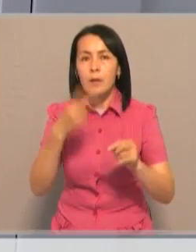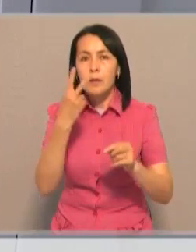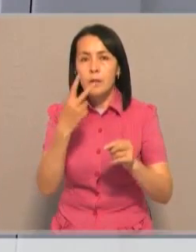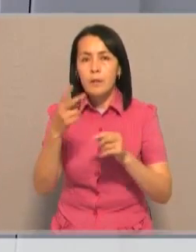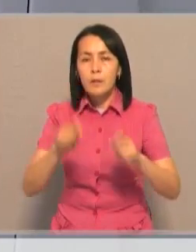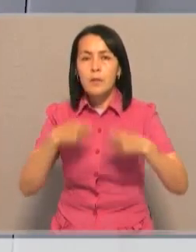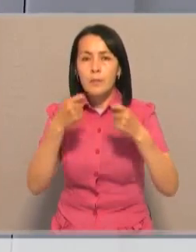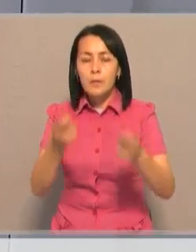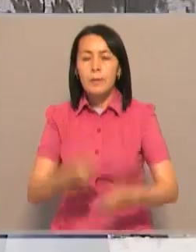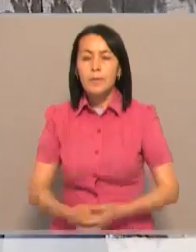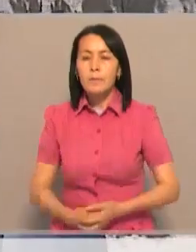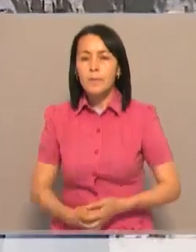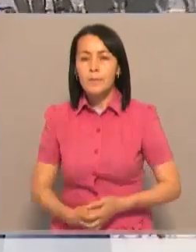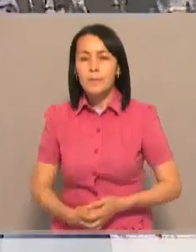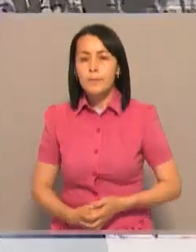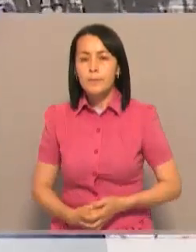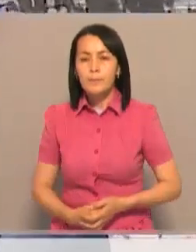введены в эксплуатацию.